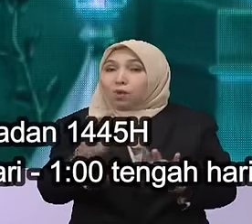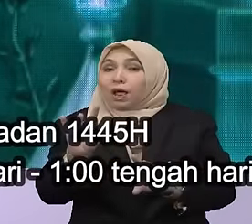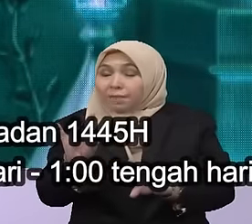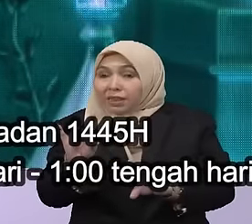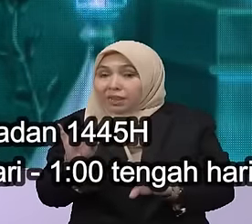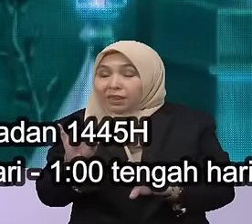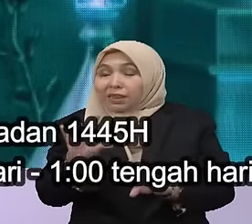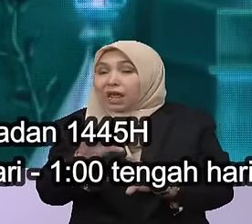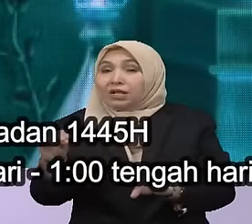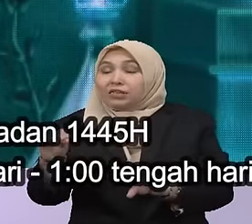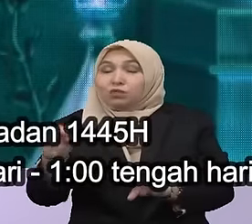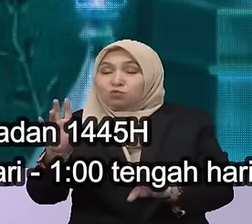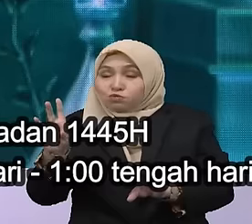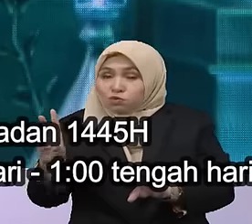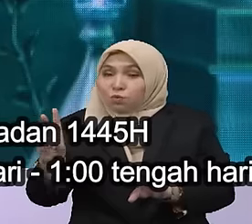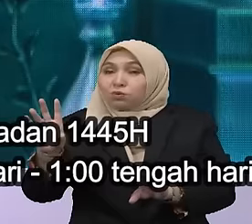78 dan juga